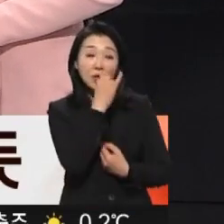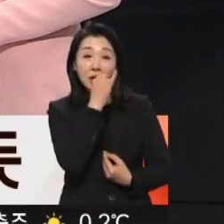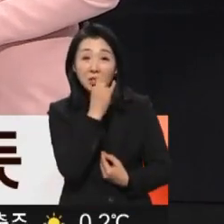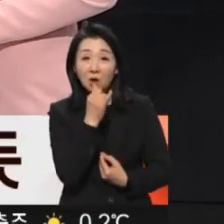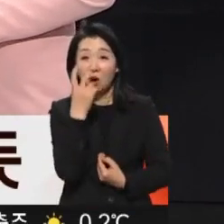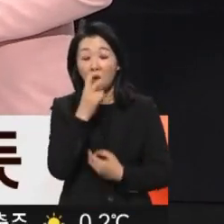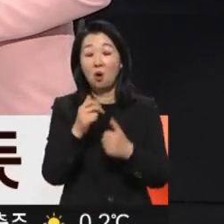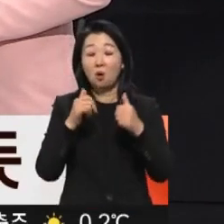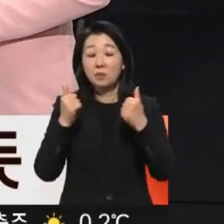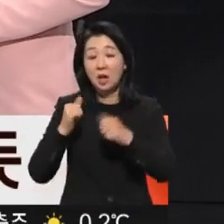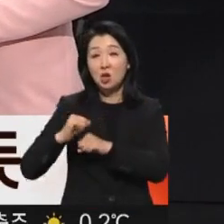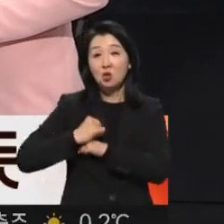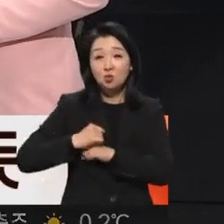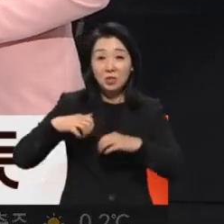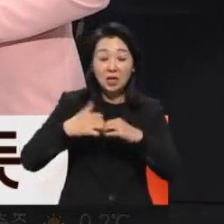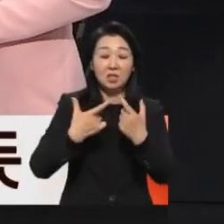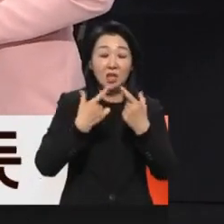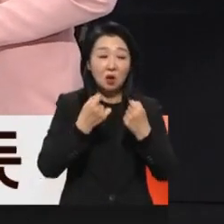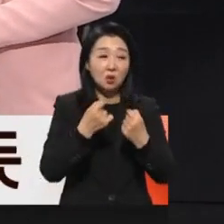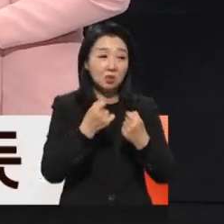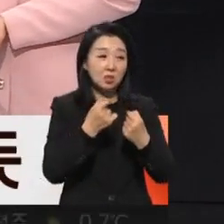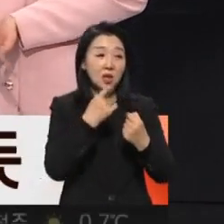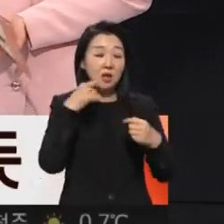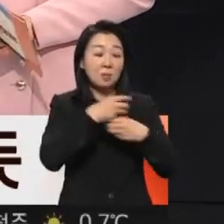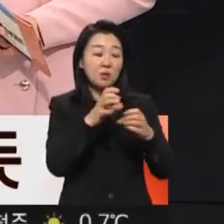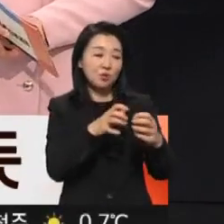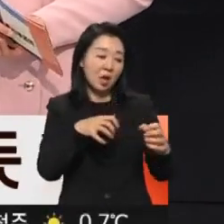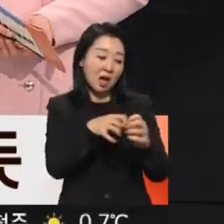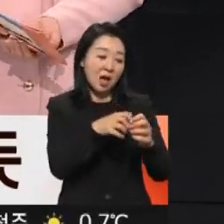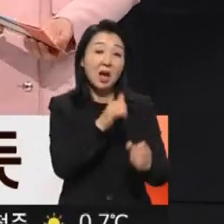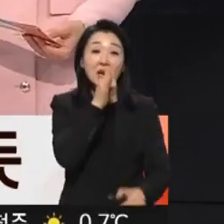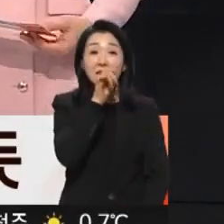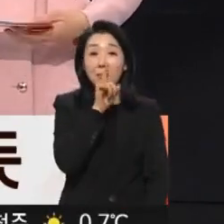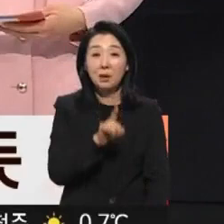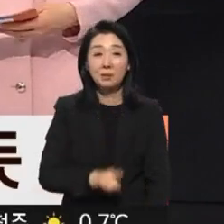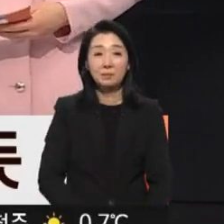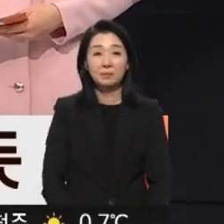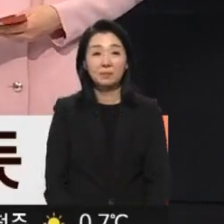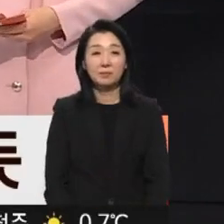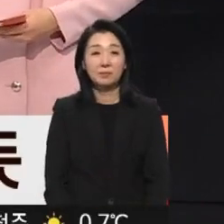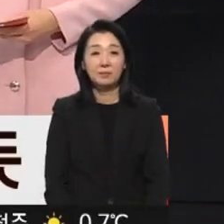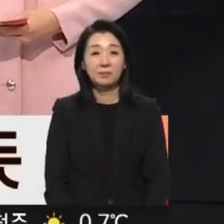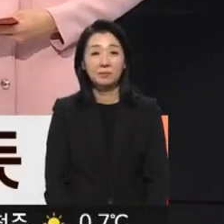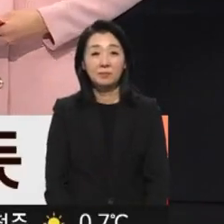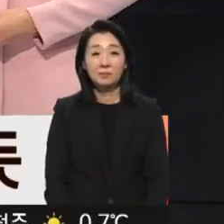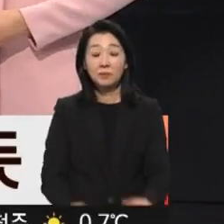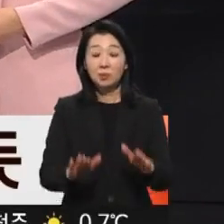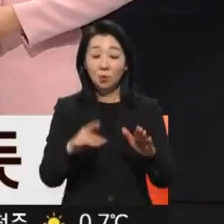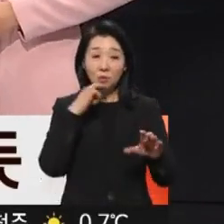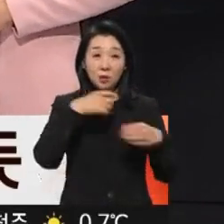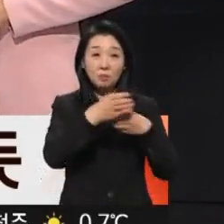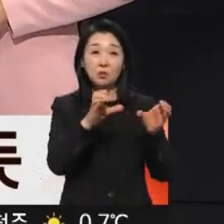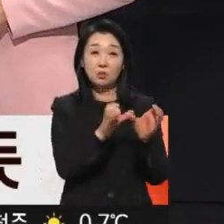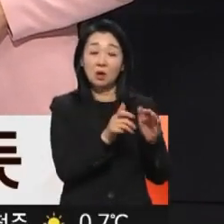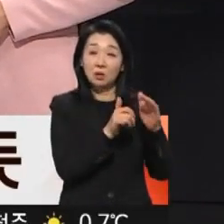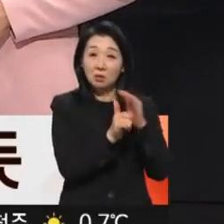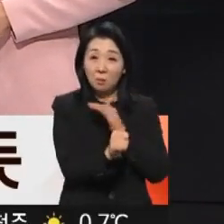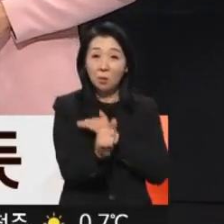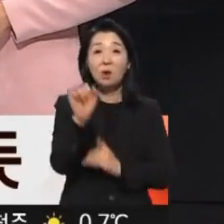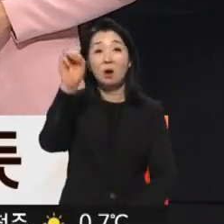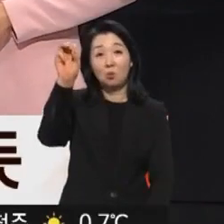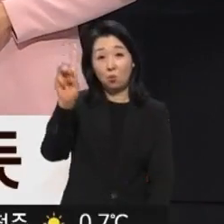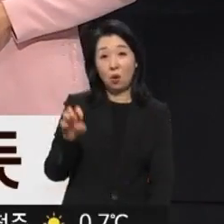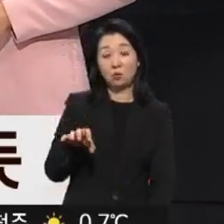검찰이 군사작전하듯이 야당 탄압을 하고 있다. 이렇게 아마 네. 의견이 많이 좀 모아진 그런 분위기라고 하네요. 오늘 민주당 대표가 광주에서